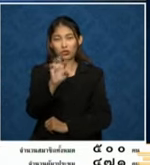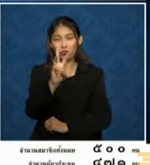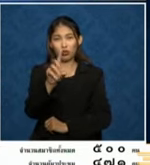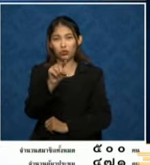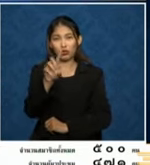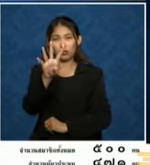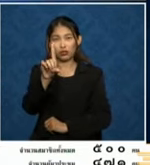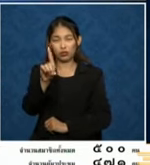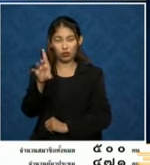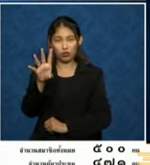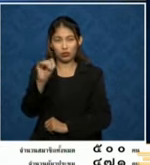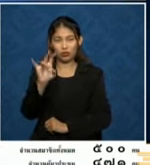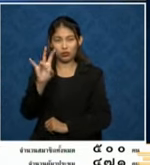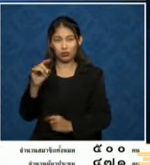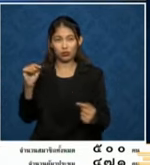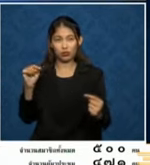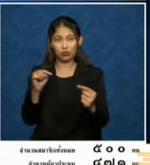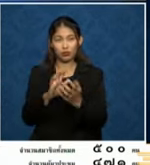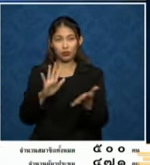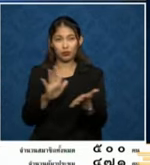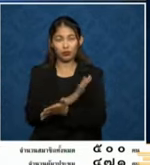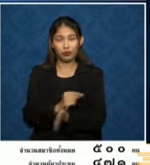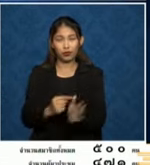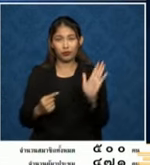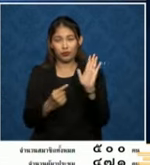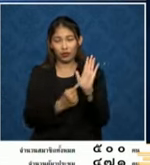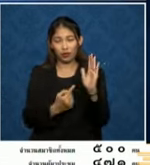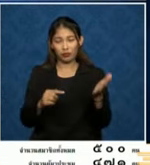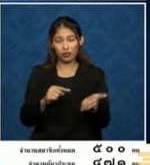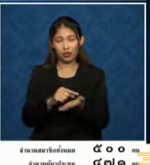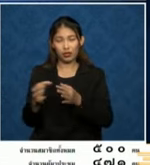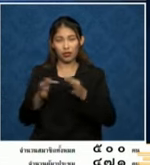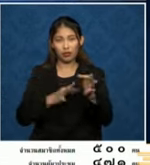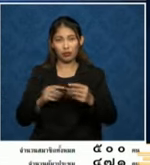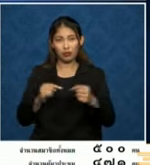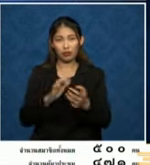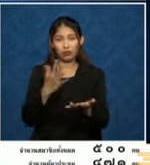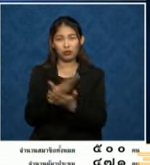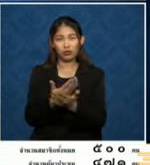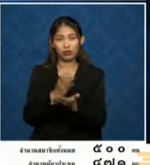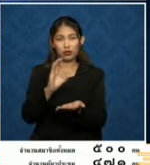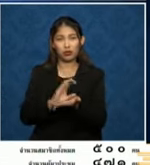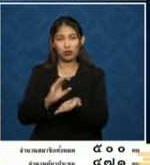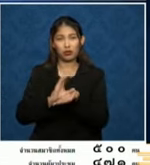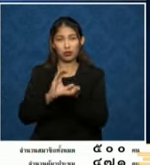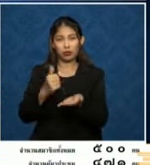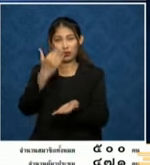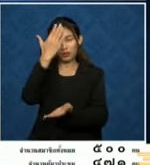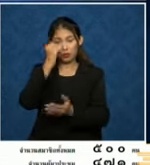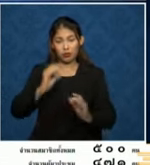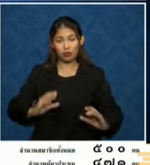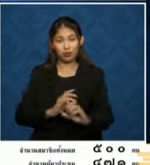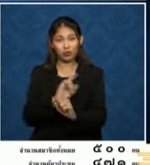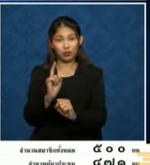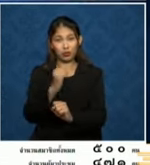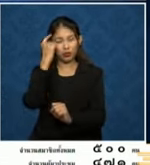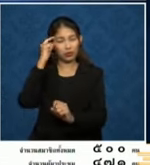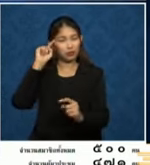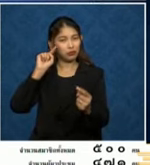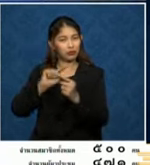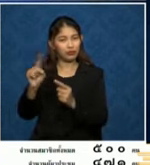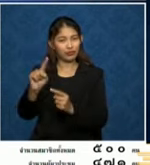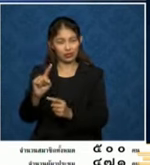ถึง147ครับของเอกสารที่มีการชี้แจงต่อกรรมาธิการงบประมาณ เราจะเห็นชัดนะครับว่าผลสัมฤทธิ์ที่คาดว่าจะได้รับนั้